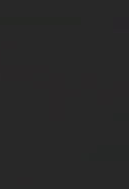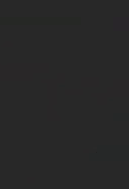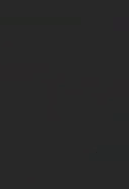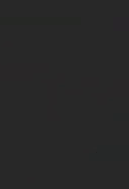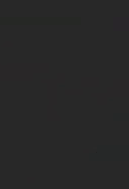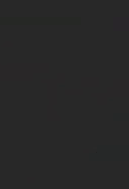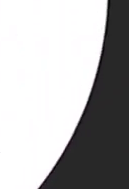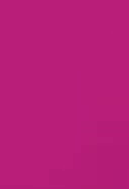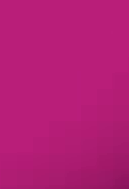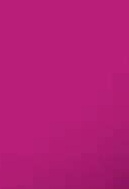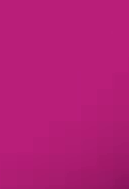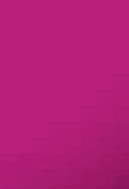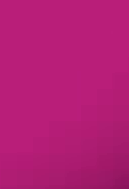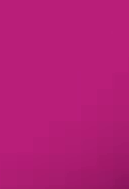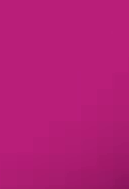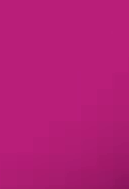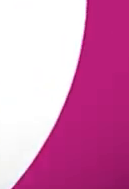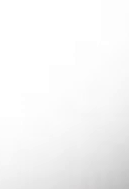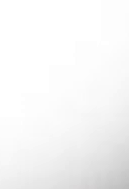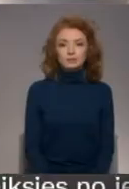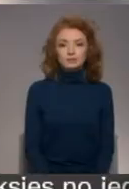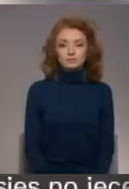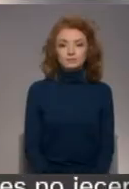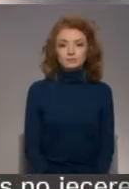Re! Viss ēters ir te!